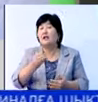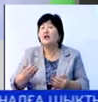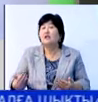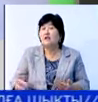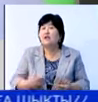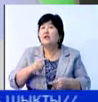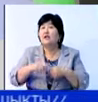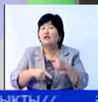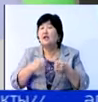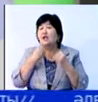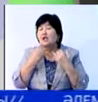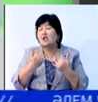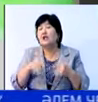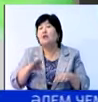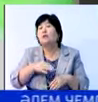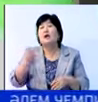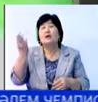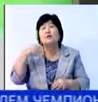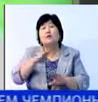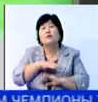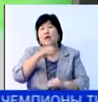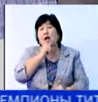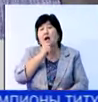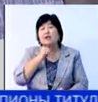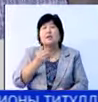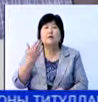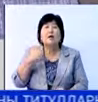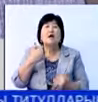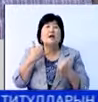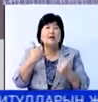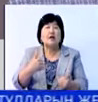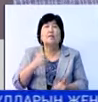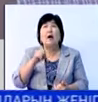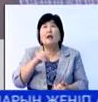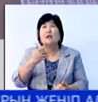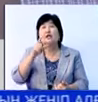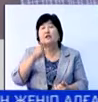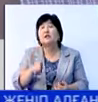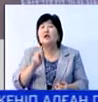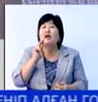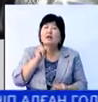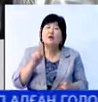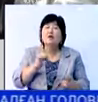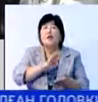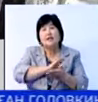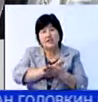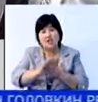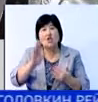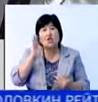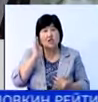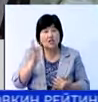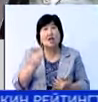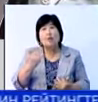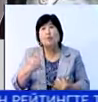жақсылығы менен дүниеден өткен ата бабаларына өзінің рахымын алып, Алла Таала ол кісілердің күнәларын кешірсін. Пайғамбарымыз